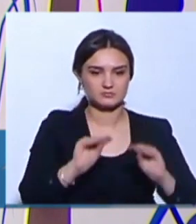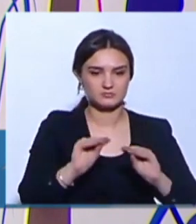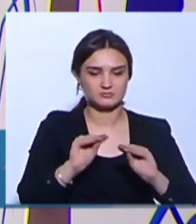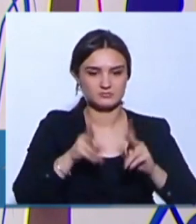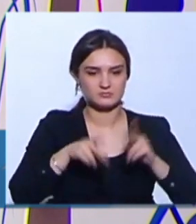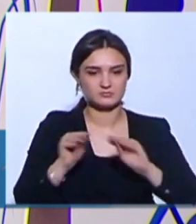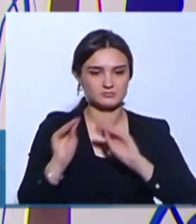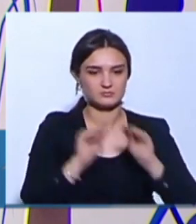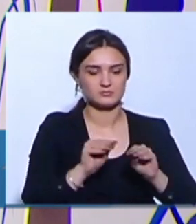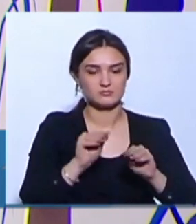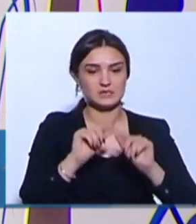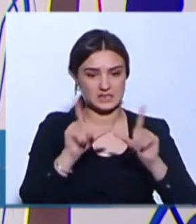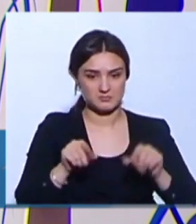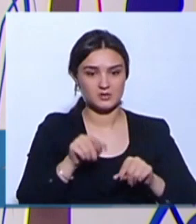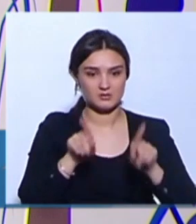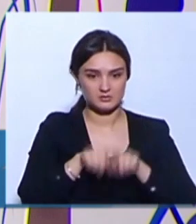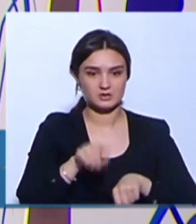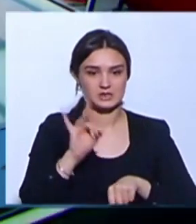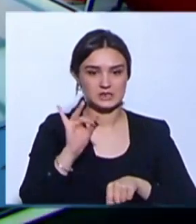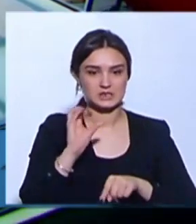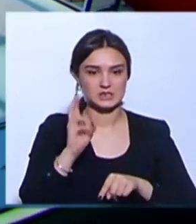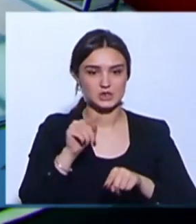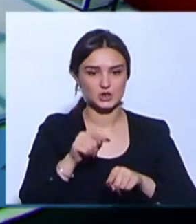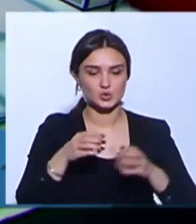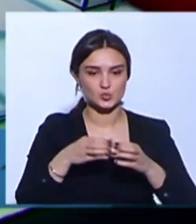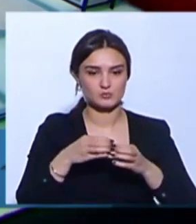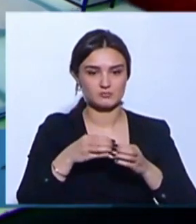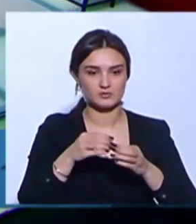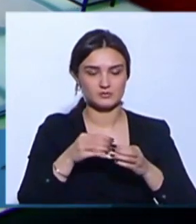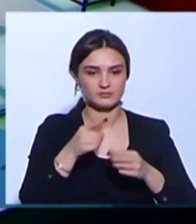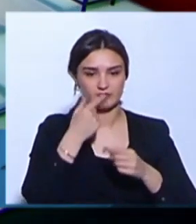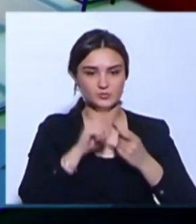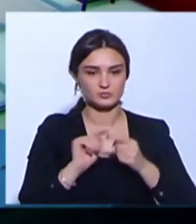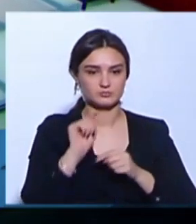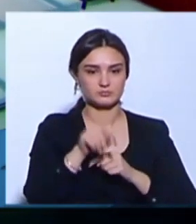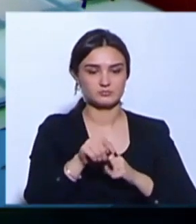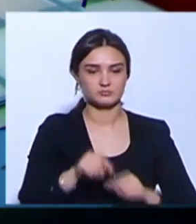შეიძლება განვიხილოთ ეს ადამიანები ასევე მაღალი რისკის ჯგუფად?